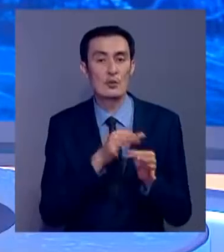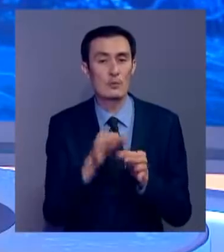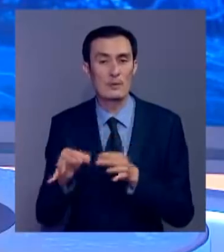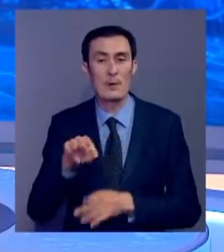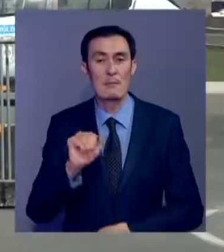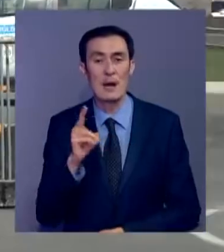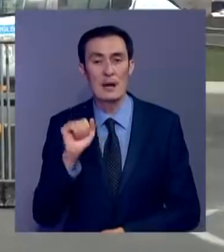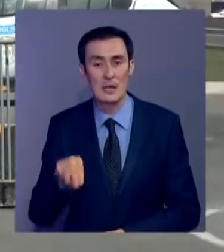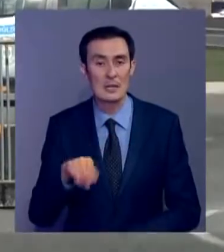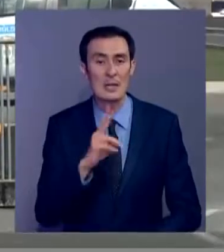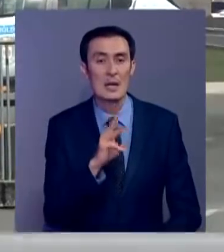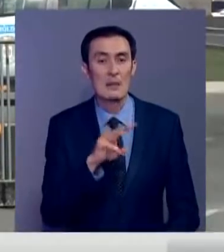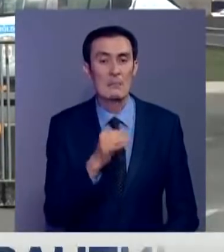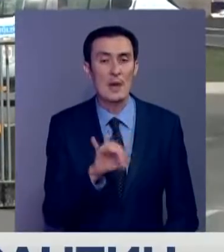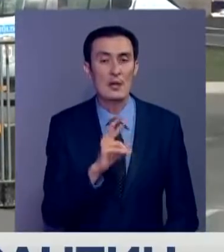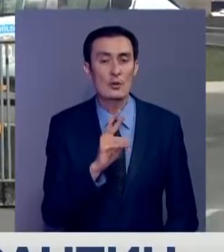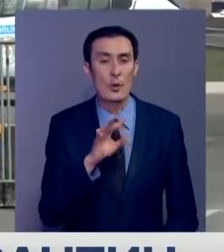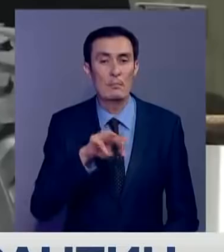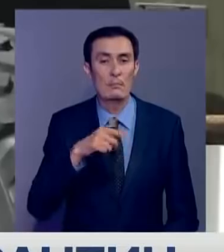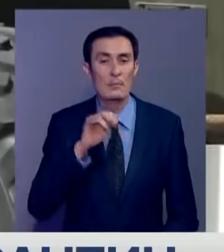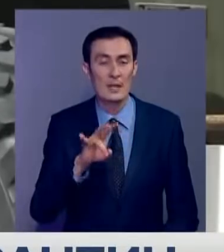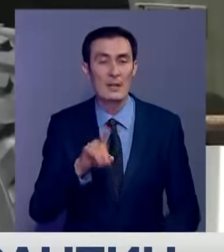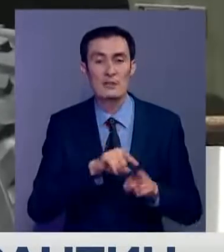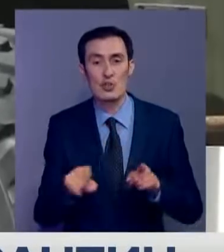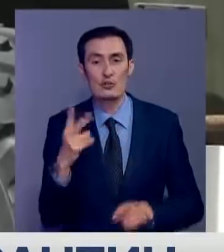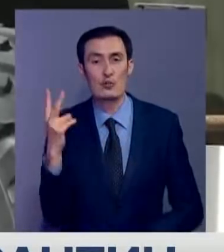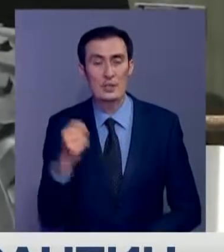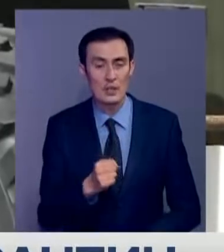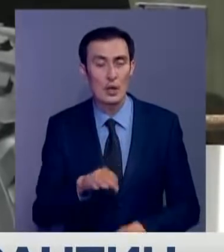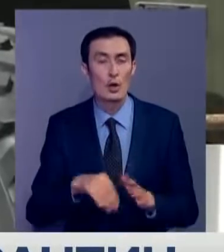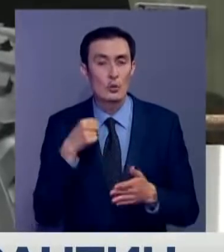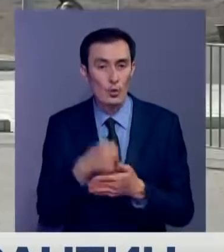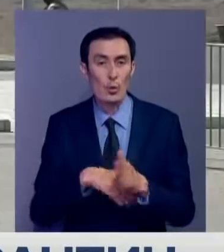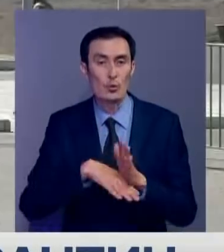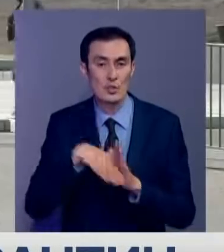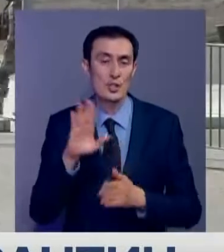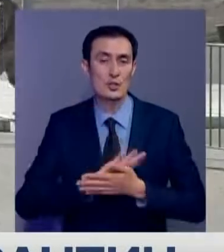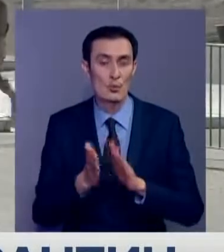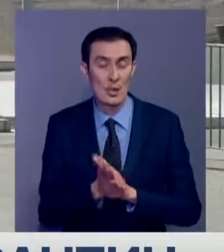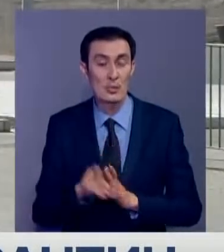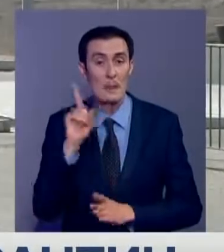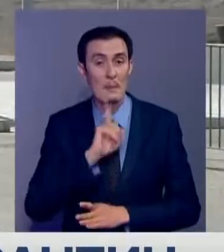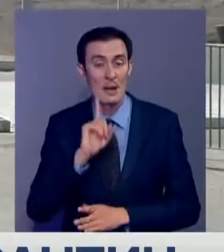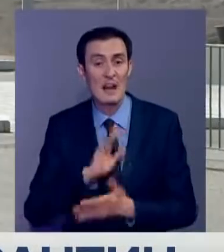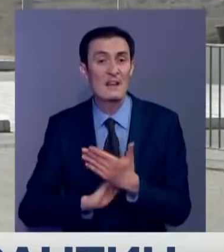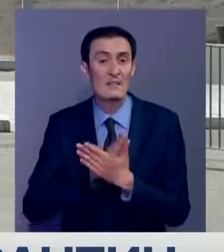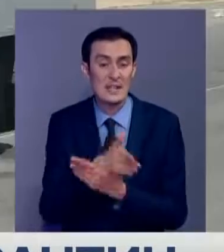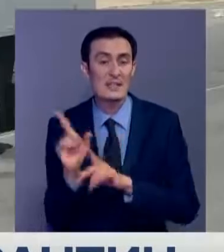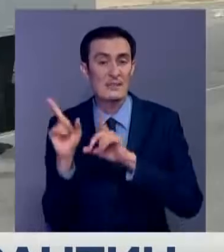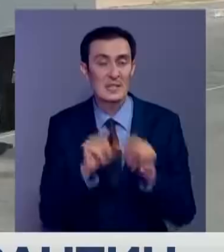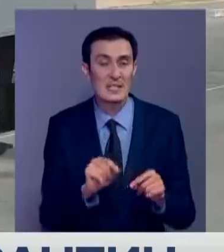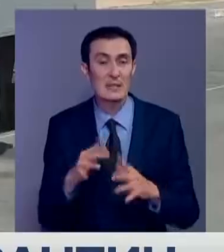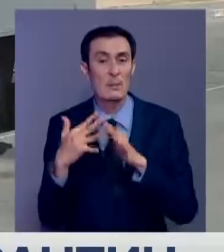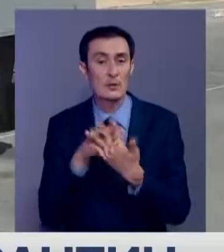пунктах Макат и Майкомген. Продлятся они 2 недели до стабилизации эпидситуации. Пока же въезд и выезд